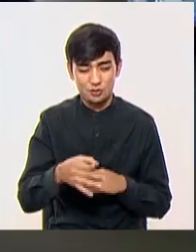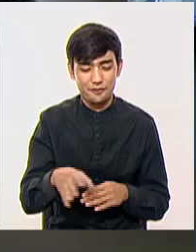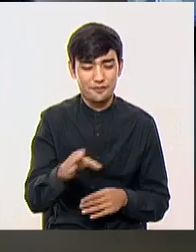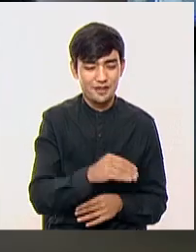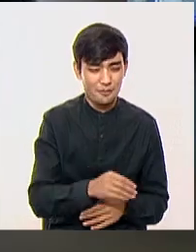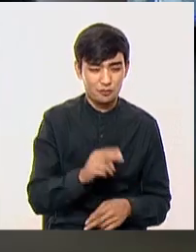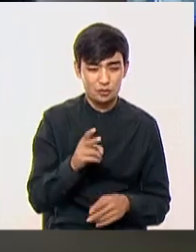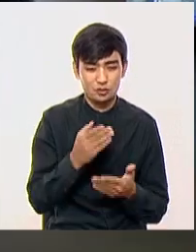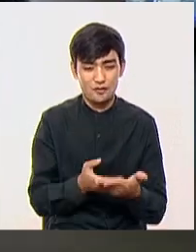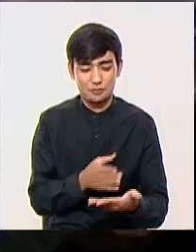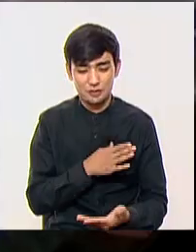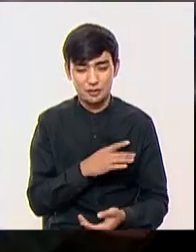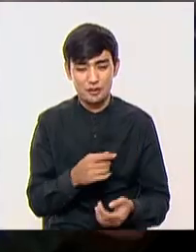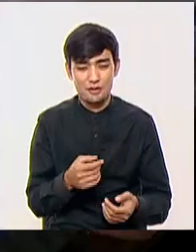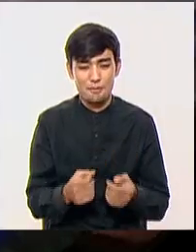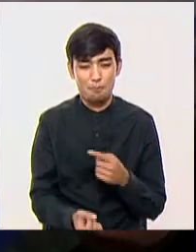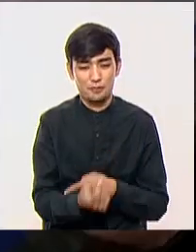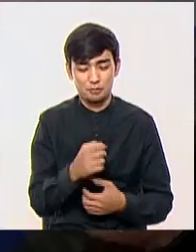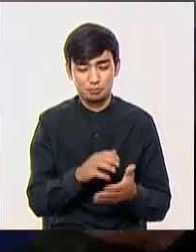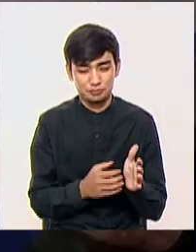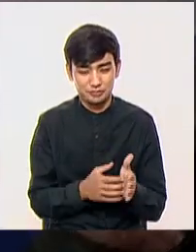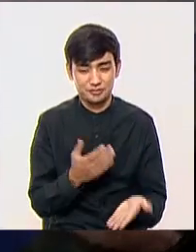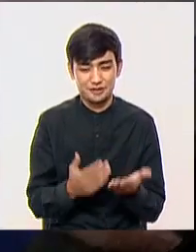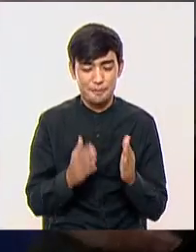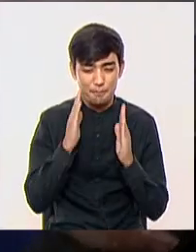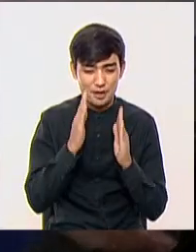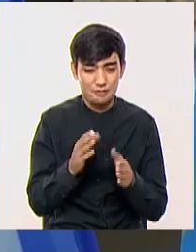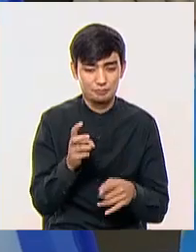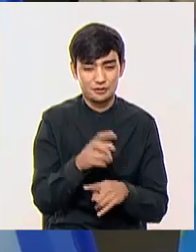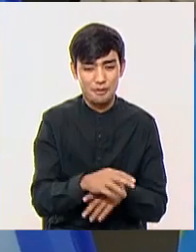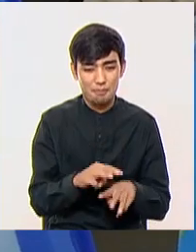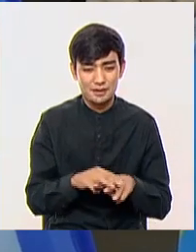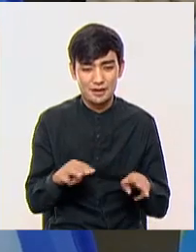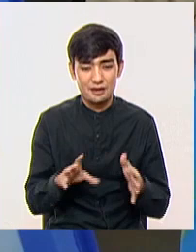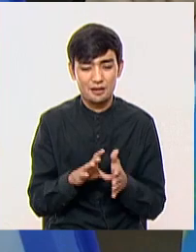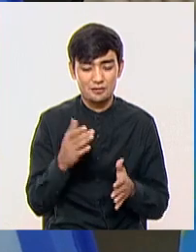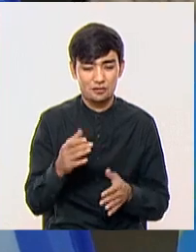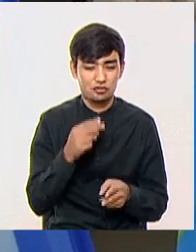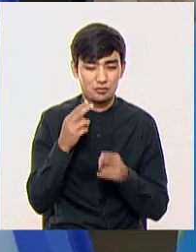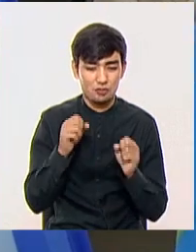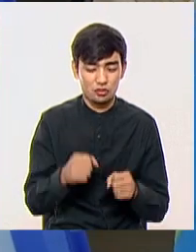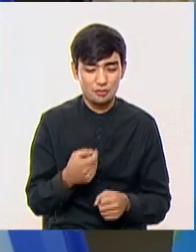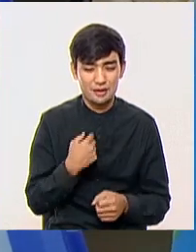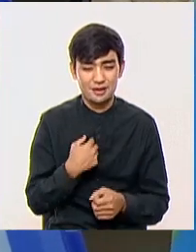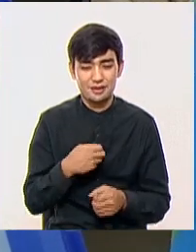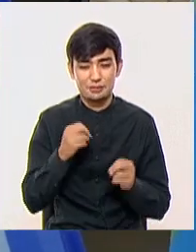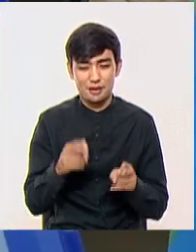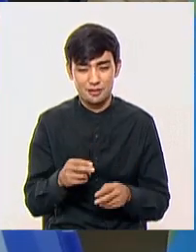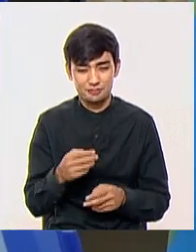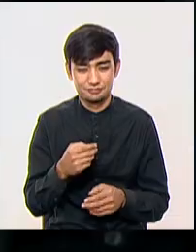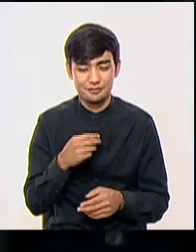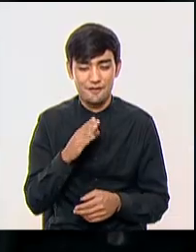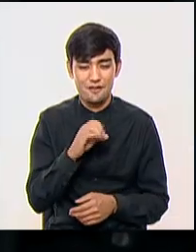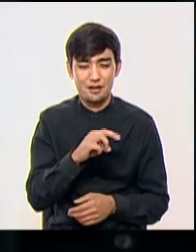кто столкнулся с фактами спекуляции, создания дефицита, напрямую обращаться в Министерство энергетики. Мы обратились за оперативным комментарием